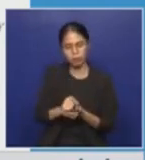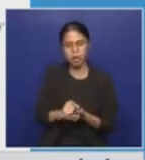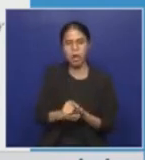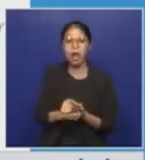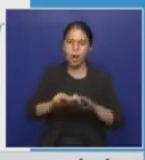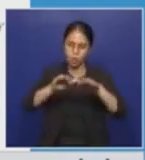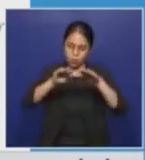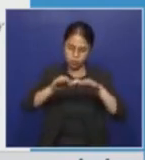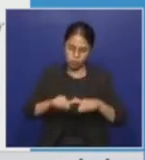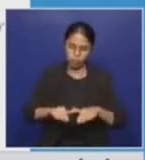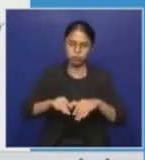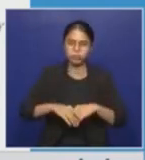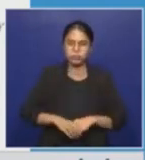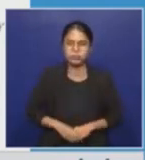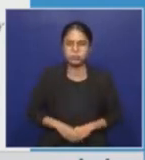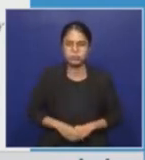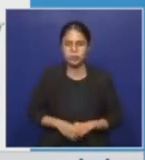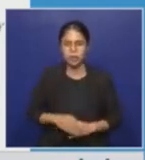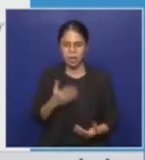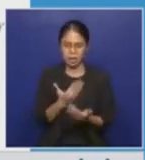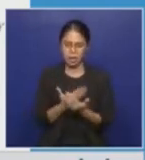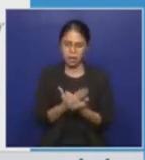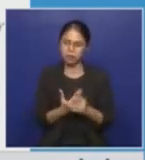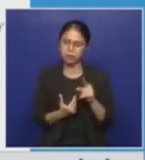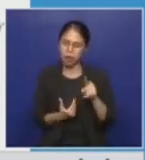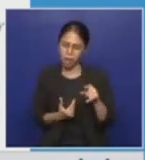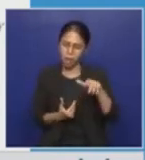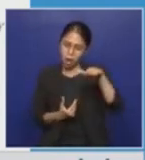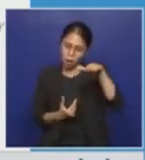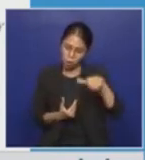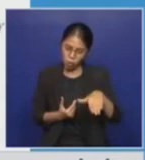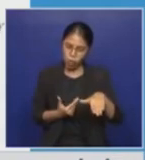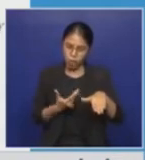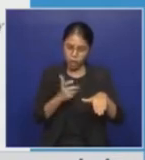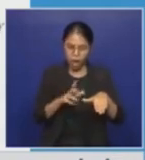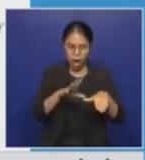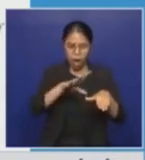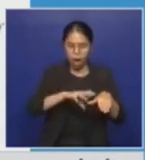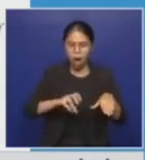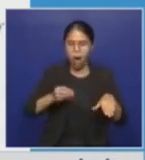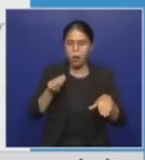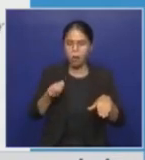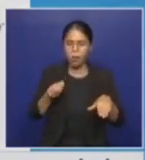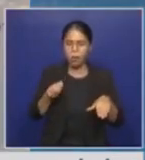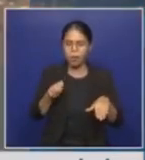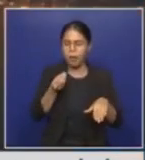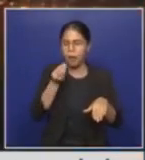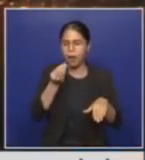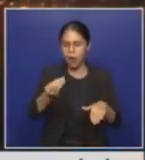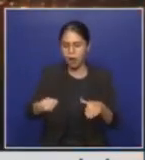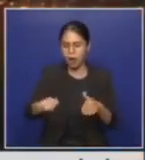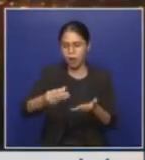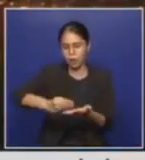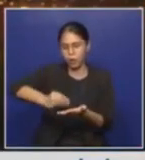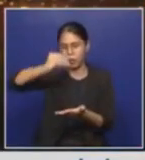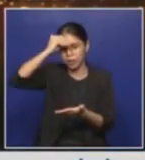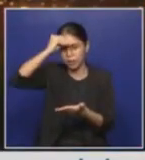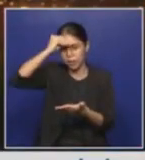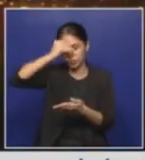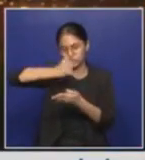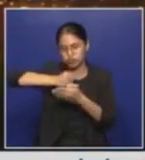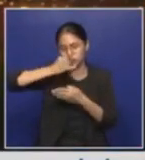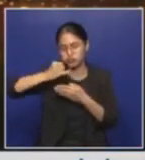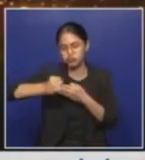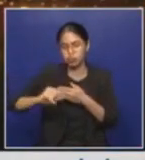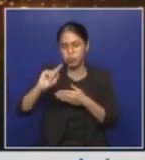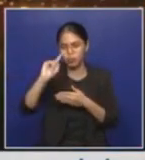ไปแล้วเนี่ยครับก็ขอให้นำงบส่วนนี้นะครับไปใช้กับบัณฑิตจบใหม่ปีนึงประมาณ 400,000 คนเนี่ยนะครับ